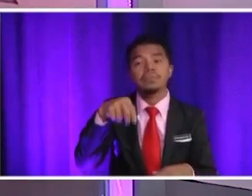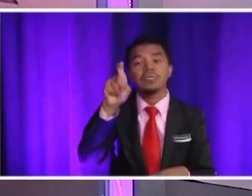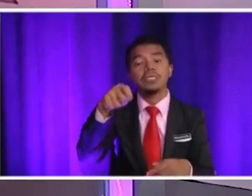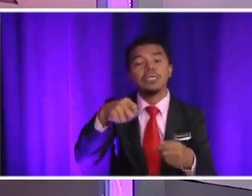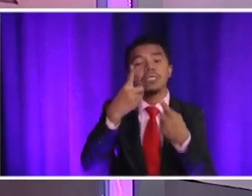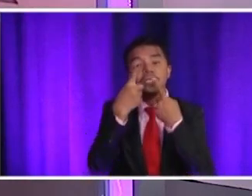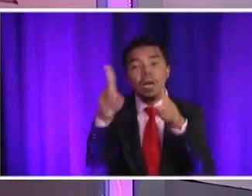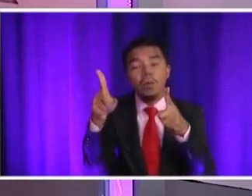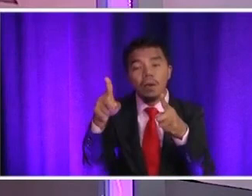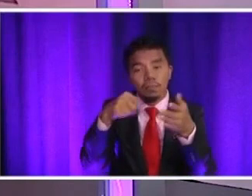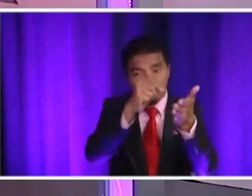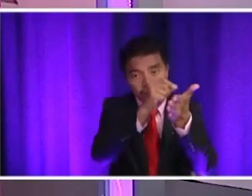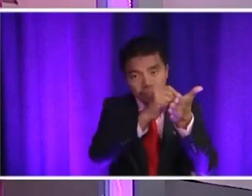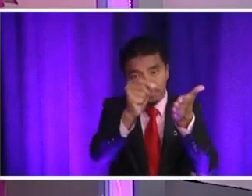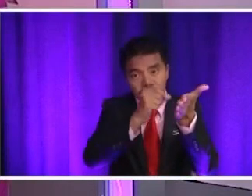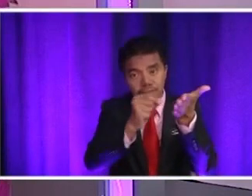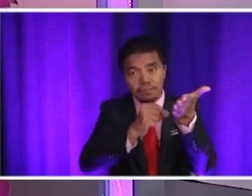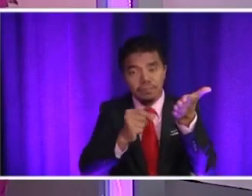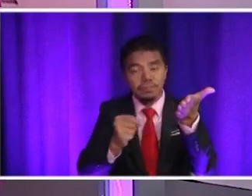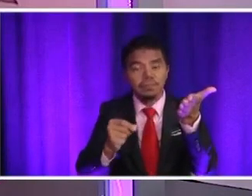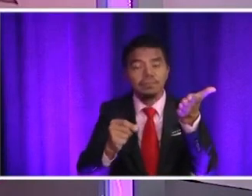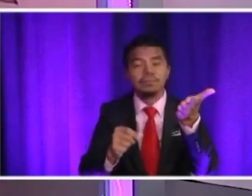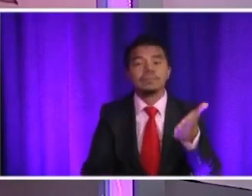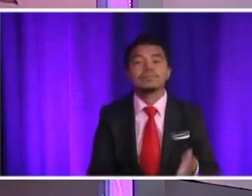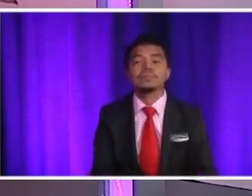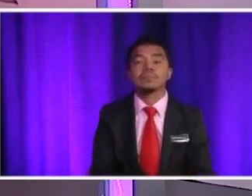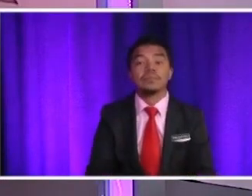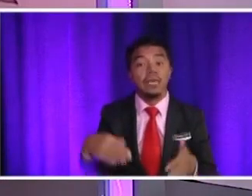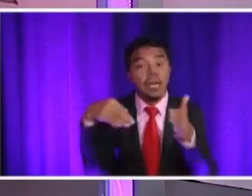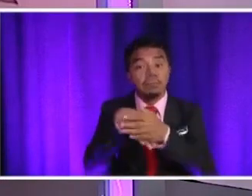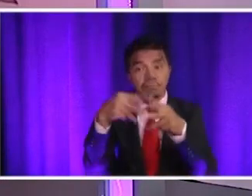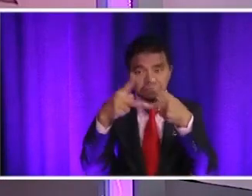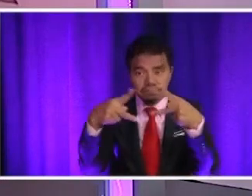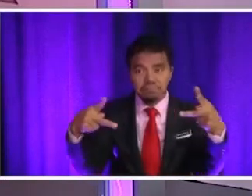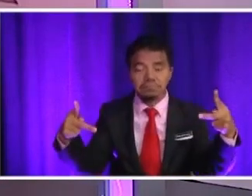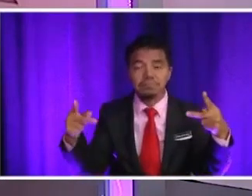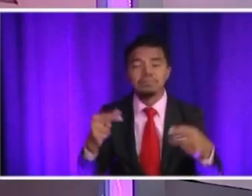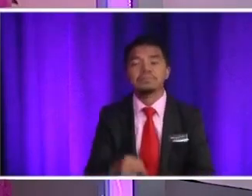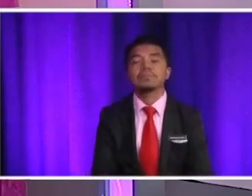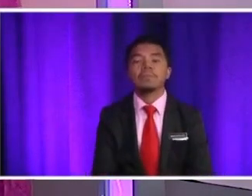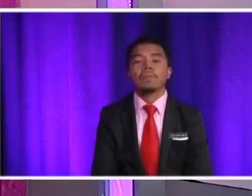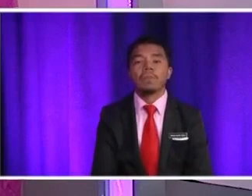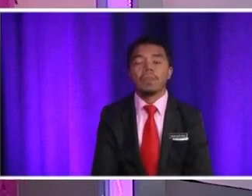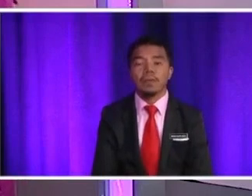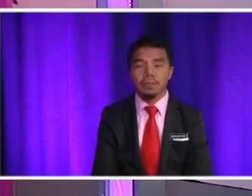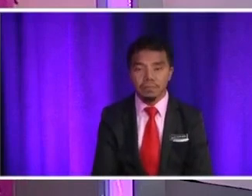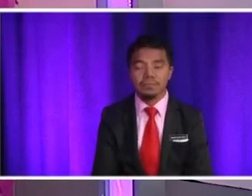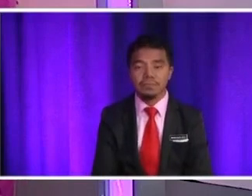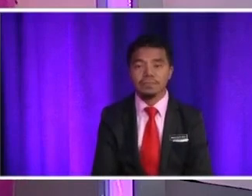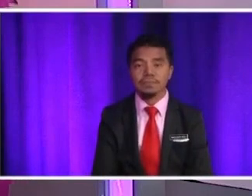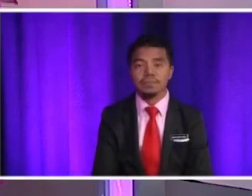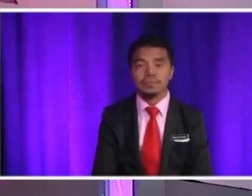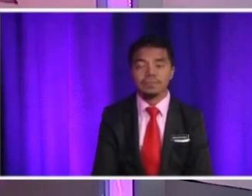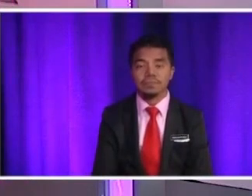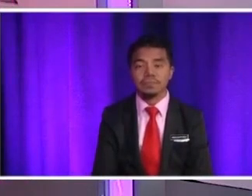beri peluang kerana. Jadi kerana ni menerangkan baliklah maklumat yang diperoleh daripada soalan.